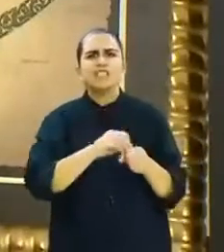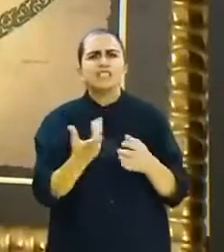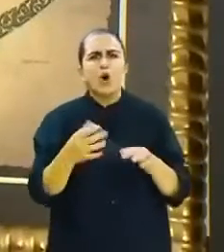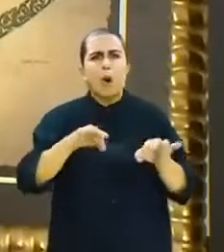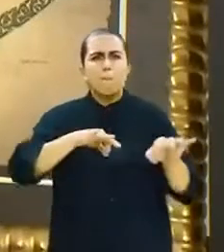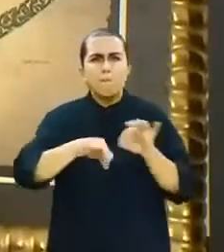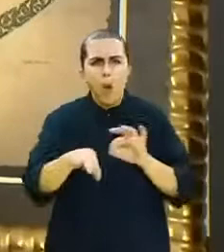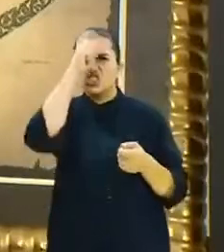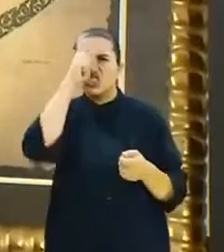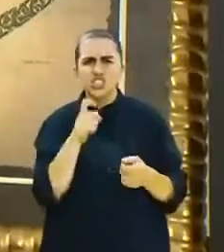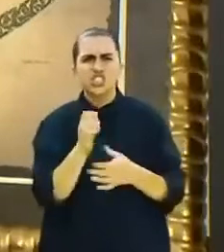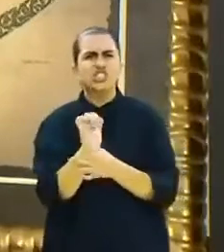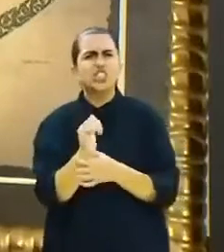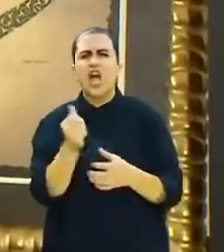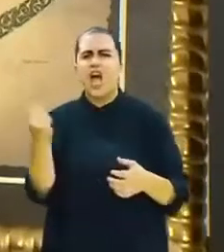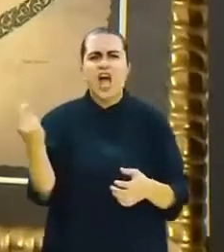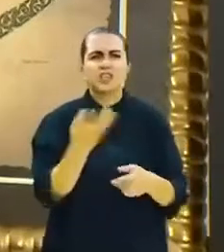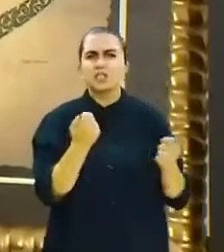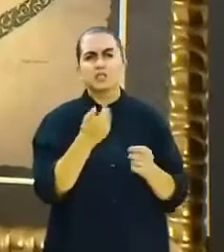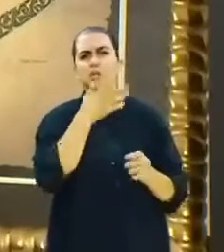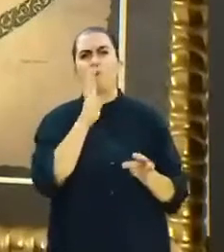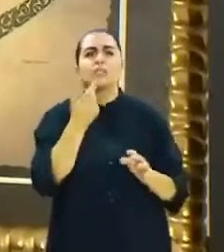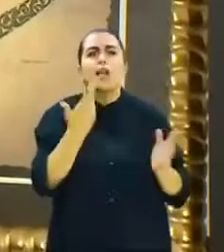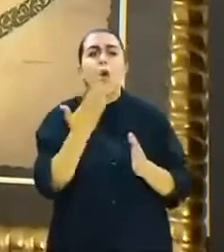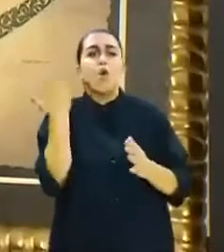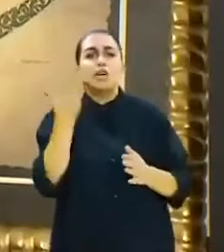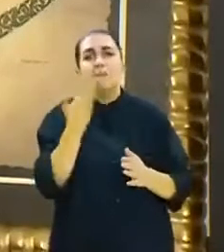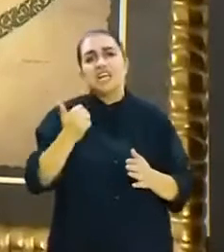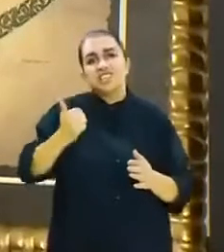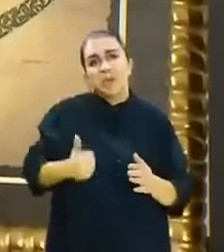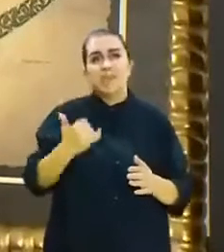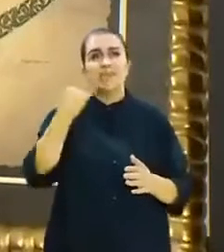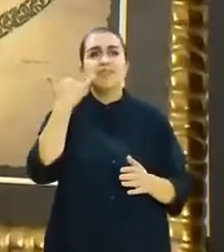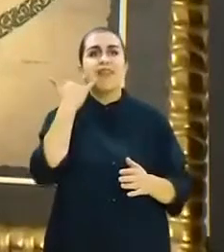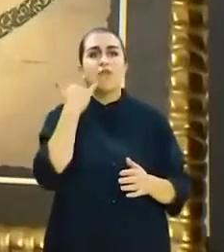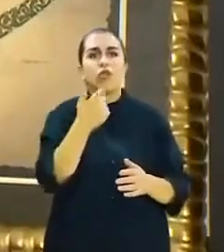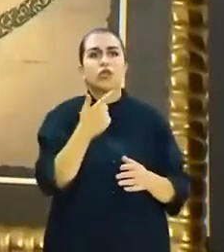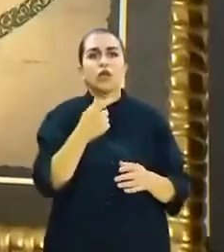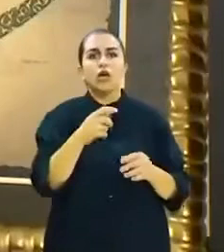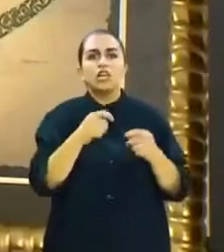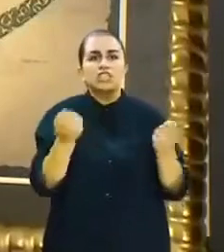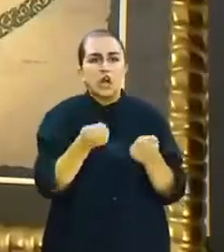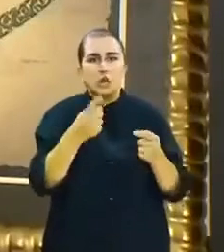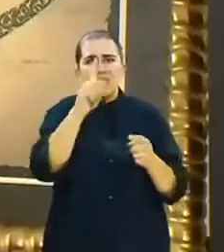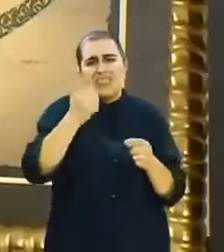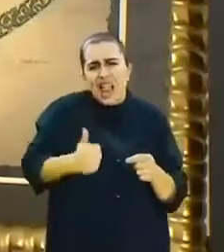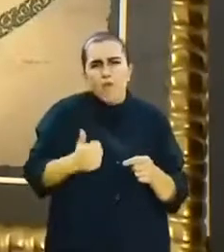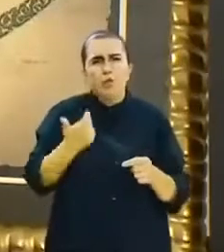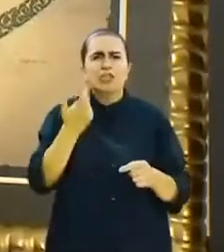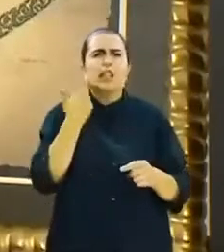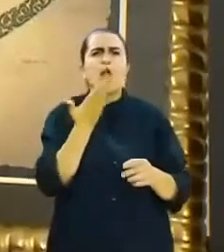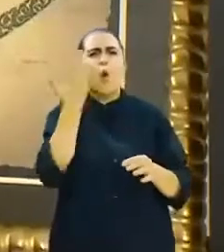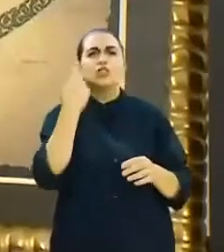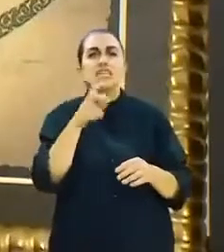tane mühendis çalıştı bilmiyoruz bile bir önem meşhur bir cep telefonunun sadece ekranlı 28 mühendisin çalışarak